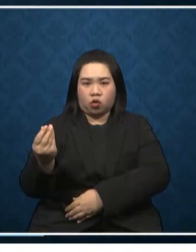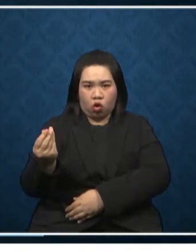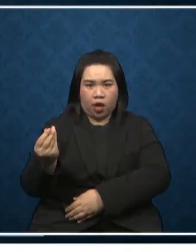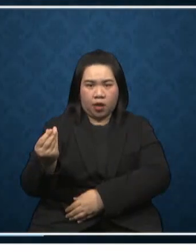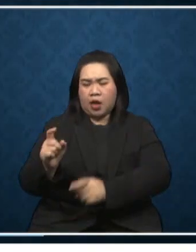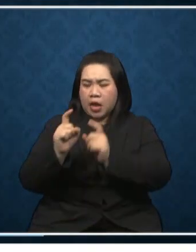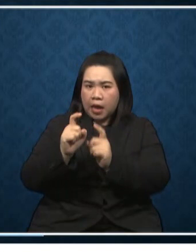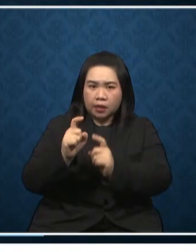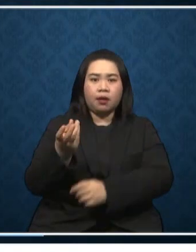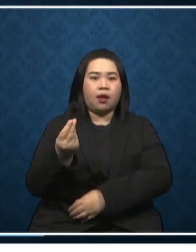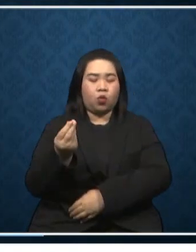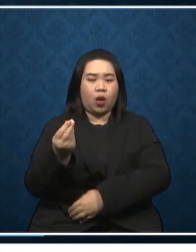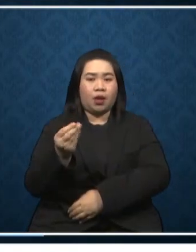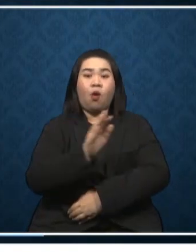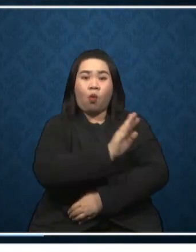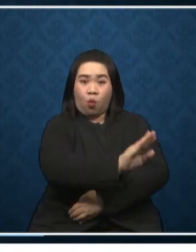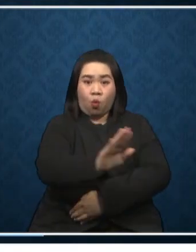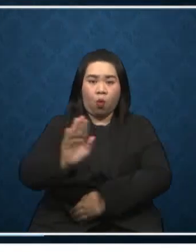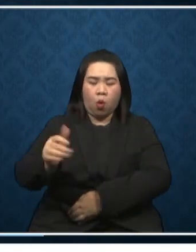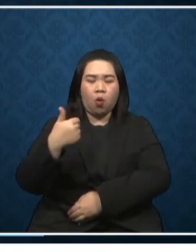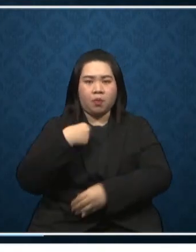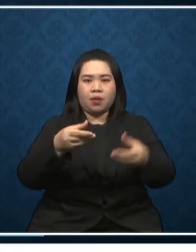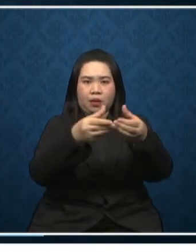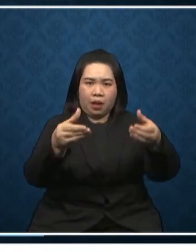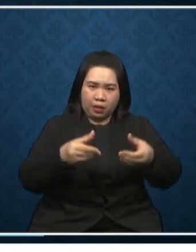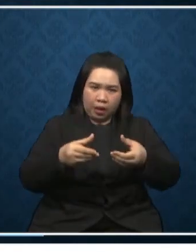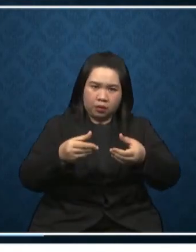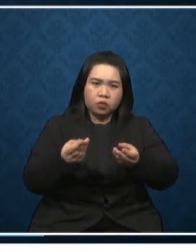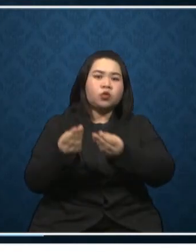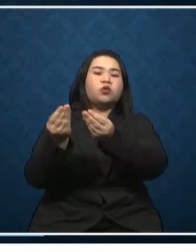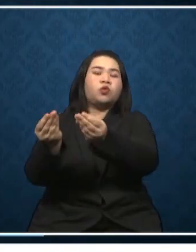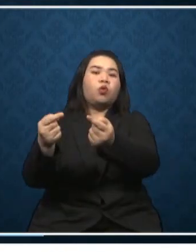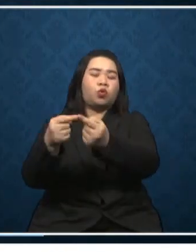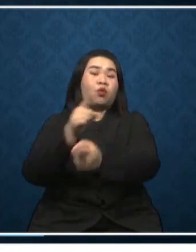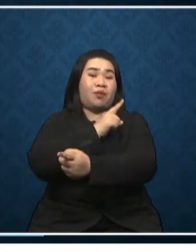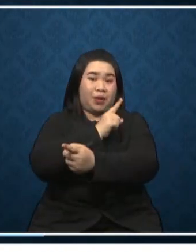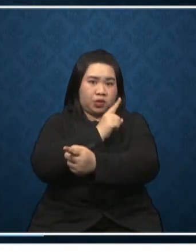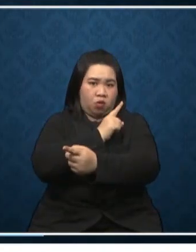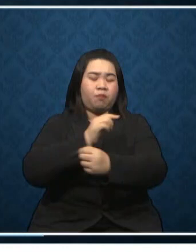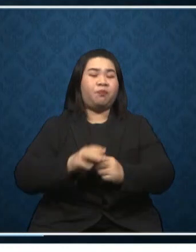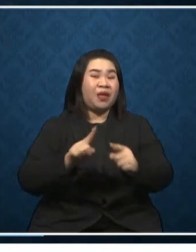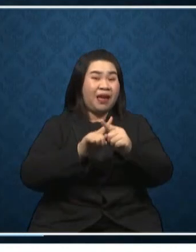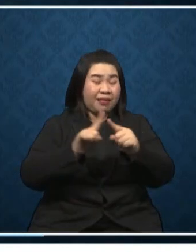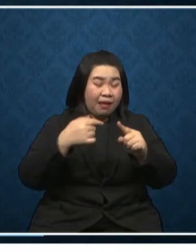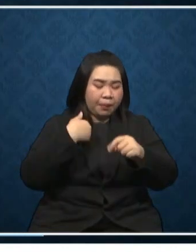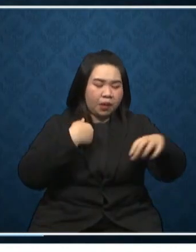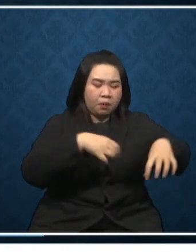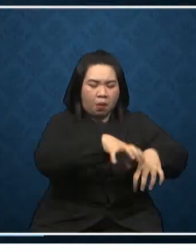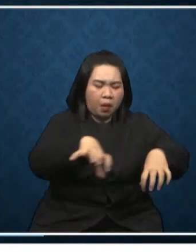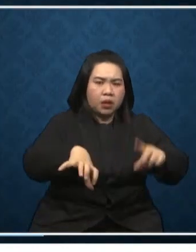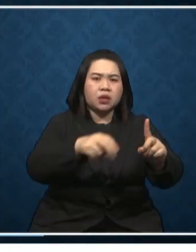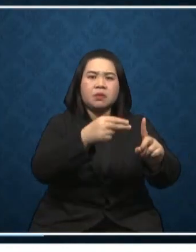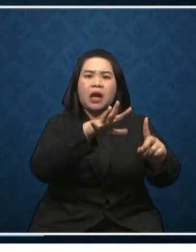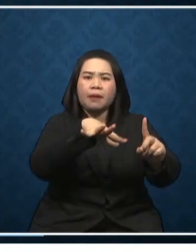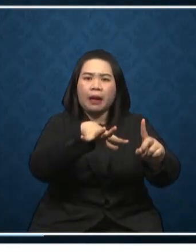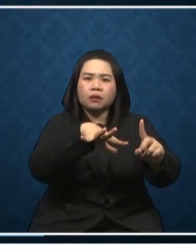เป็ตราย ม ใหิโรงงานนั้นกตองมการลายงานไปที่กมรงานสาครำโรงงานที่ส่งลายงานมีเพีวามืนหาพัลายซ่นที่เหล